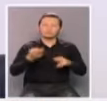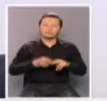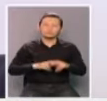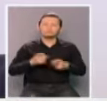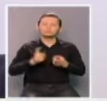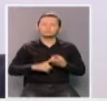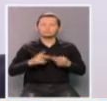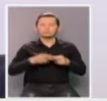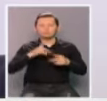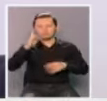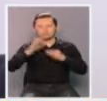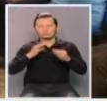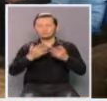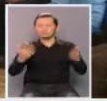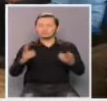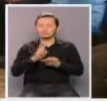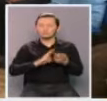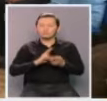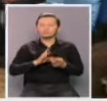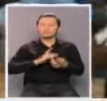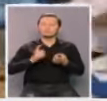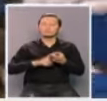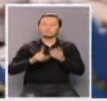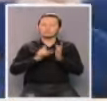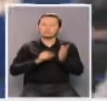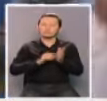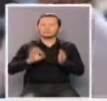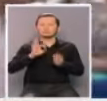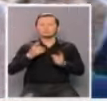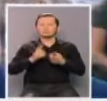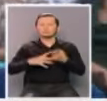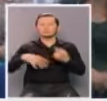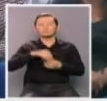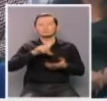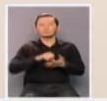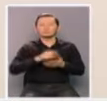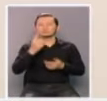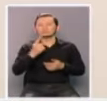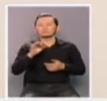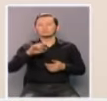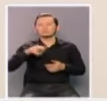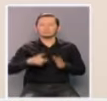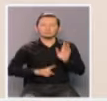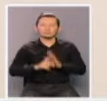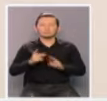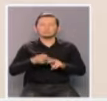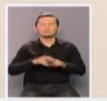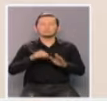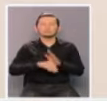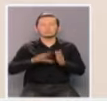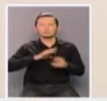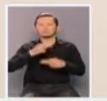население. Разъяснены новые изменения в назначении пенсии и пособий, которые вступят в силу с 1 июля. Не осталась в стороне